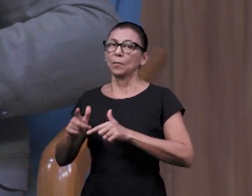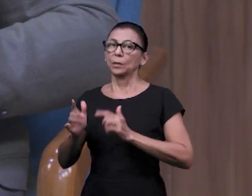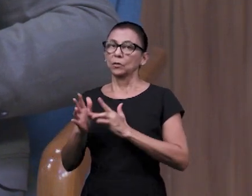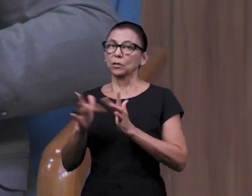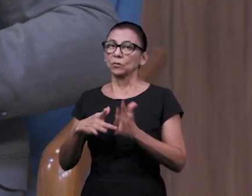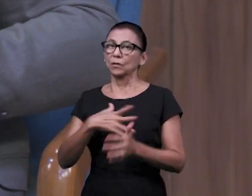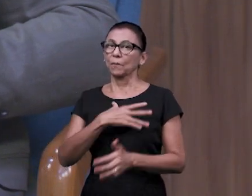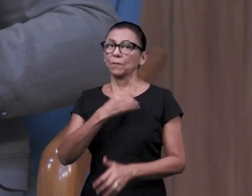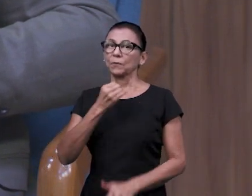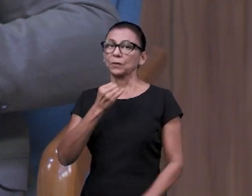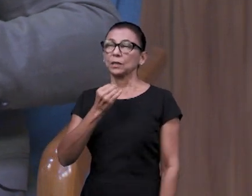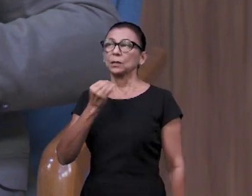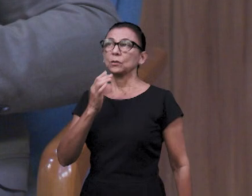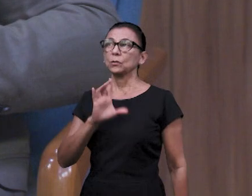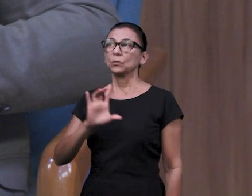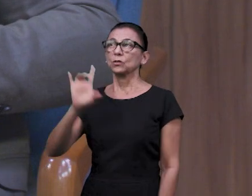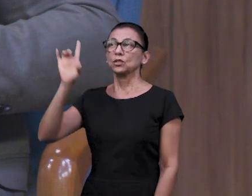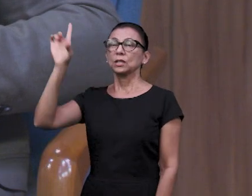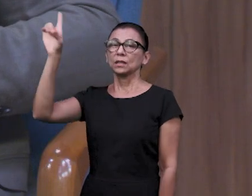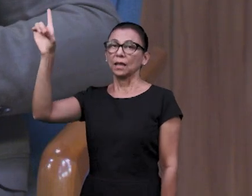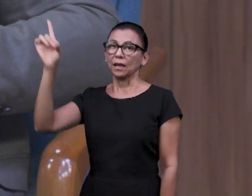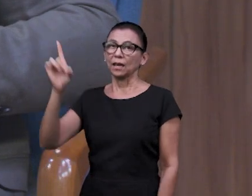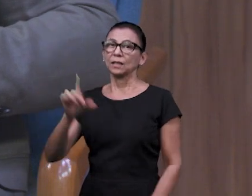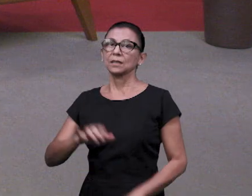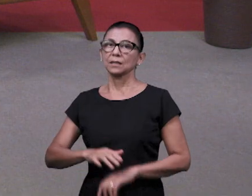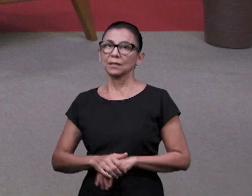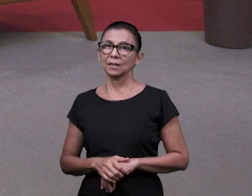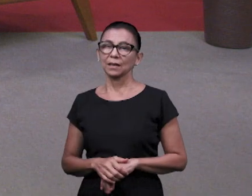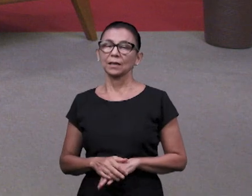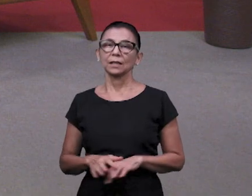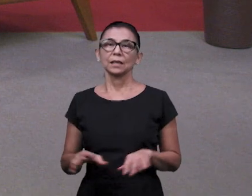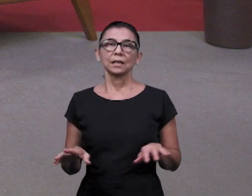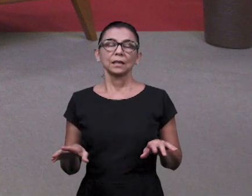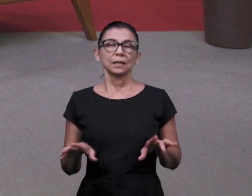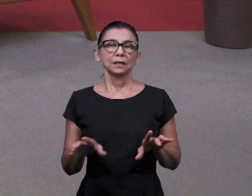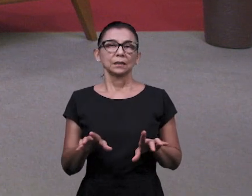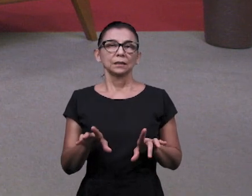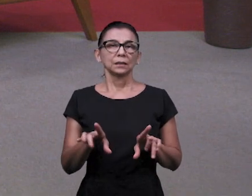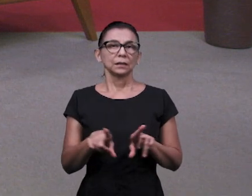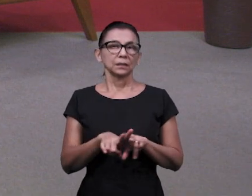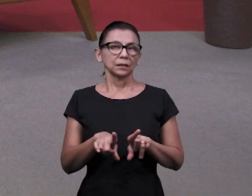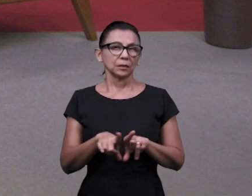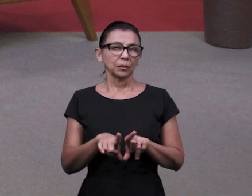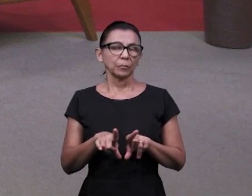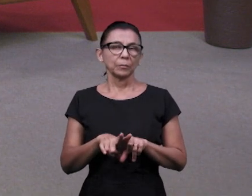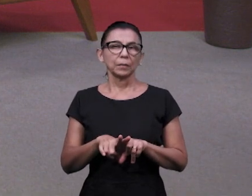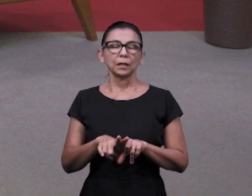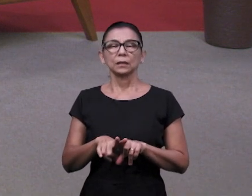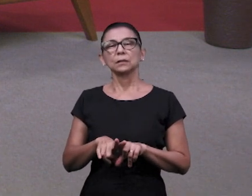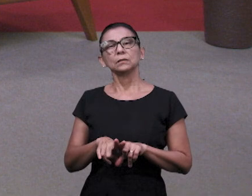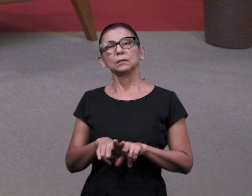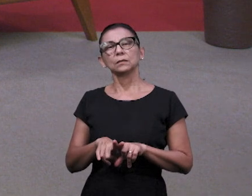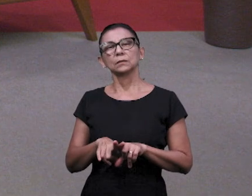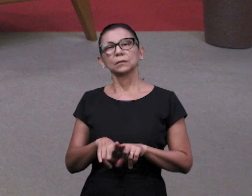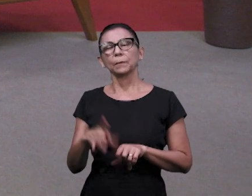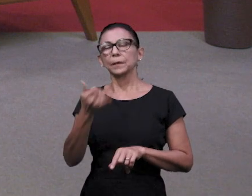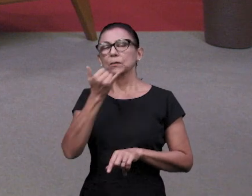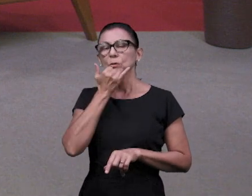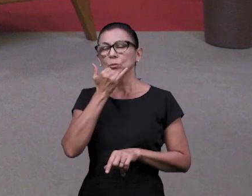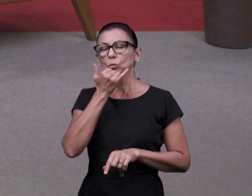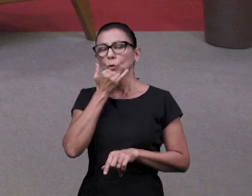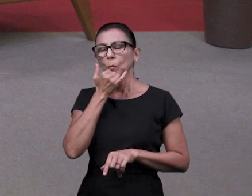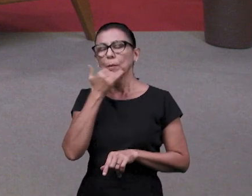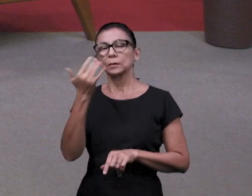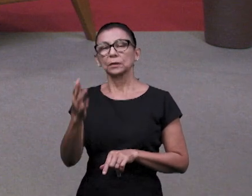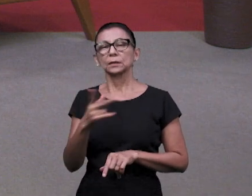David et le début du royaume de Salomon. Il était déjà avancé en âge, elle allait mourir.